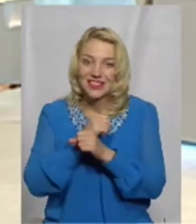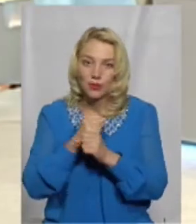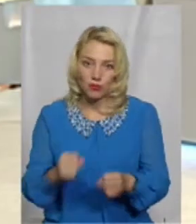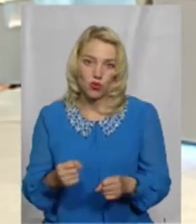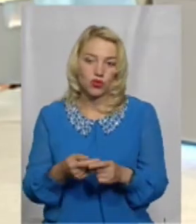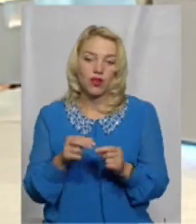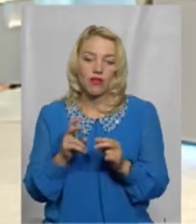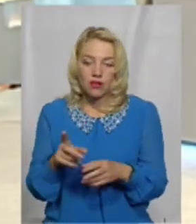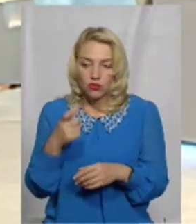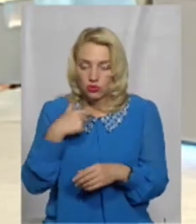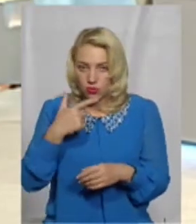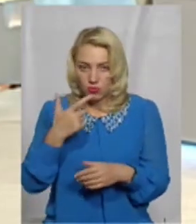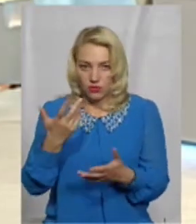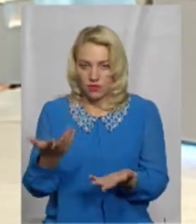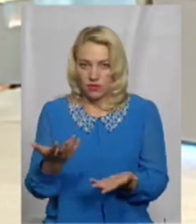Ну, як ви собі можете